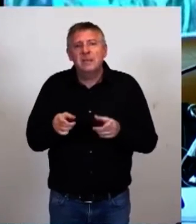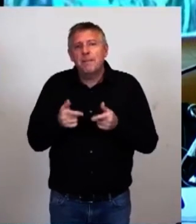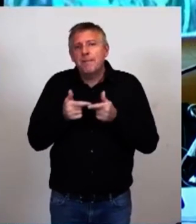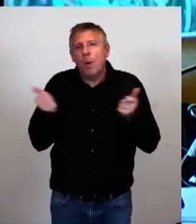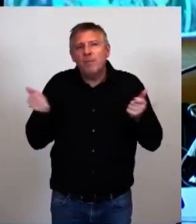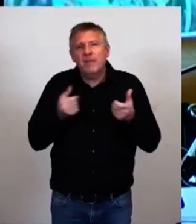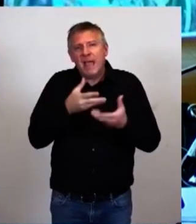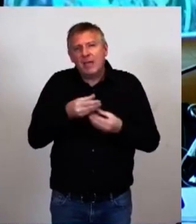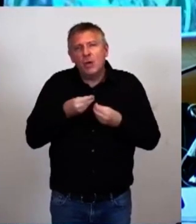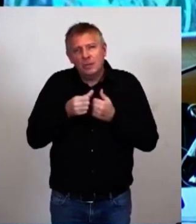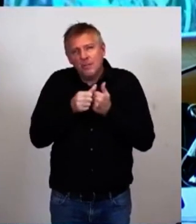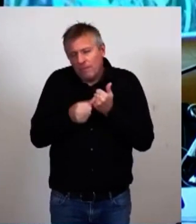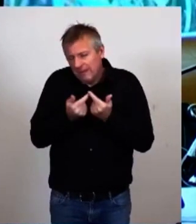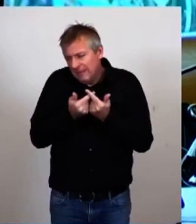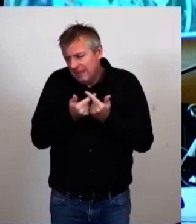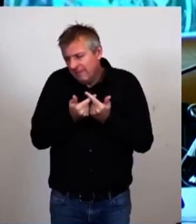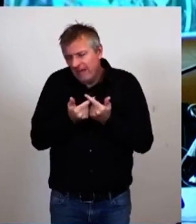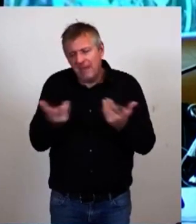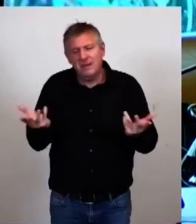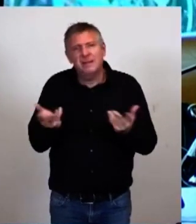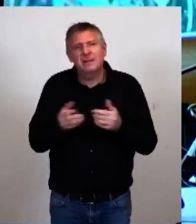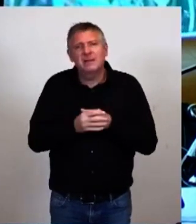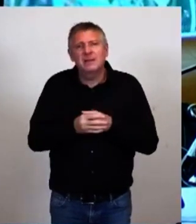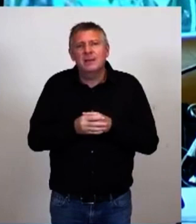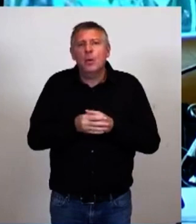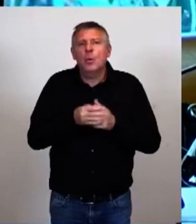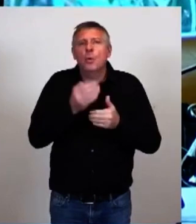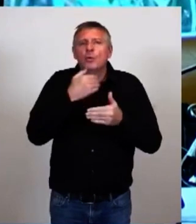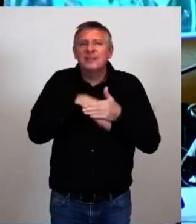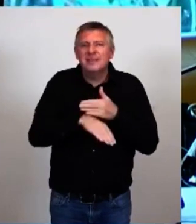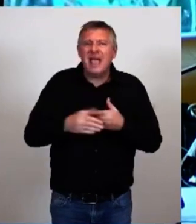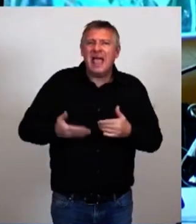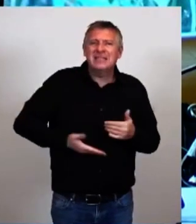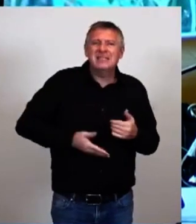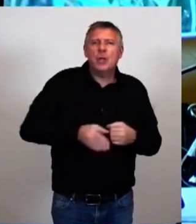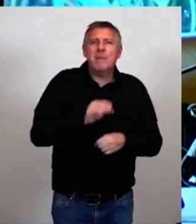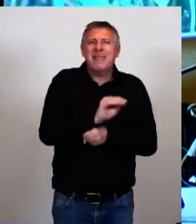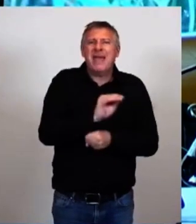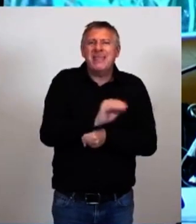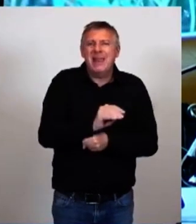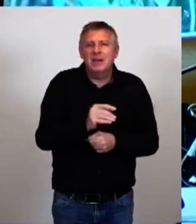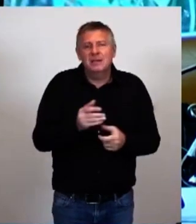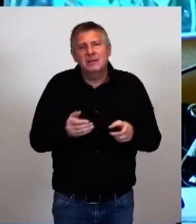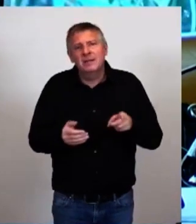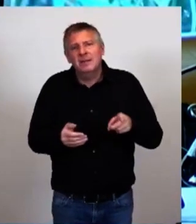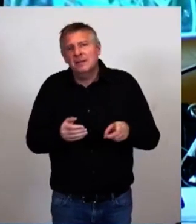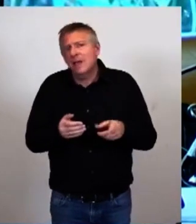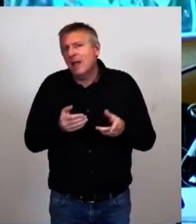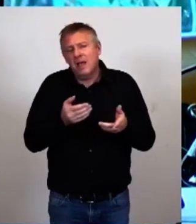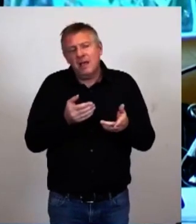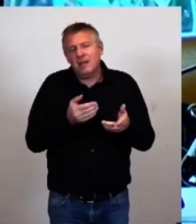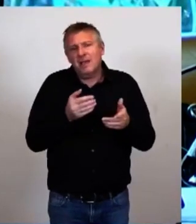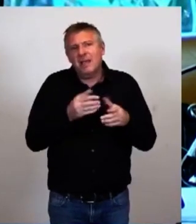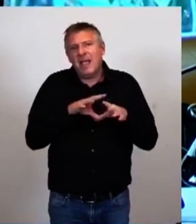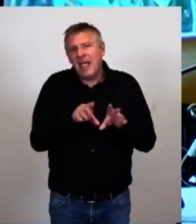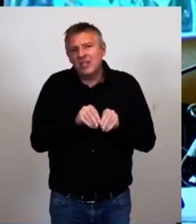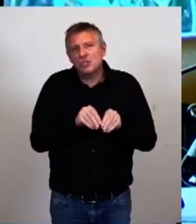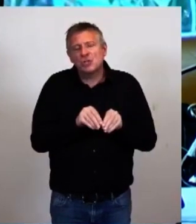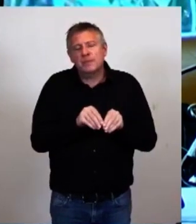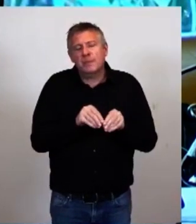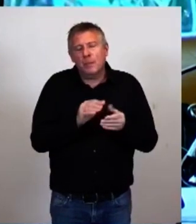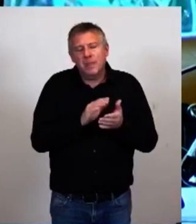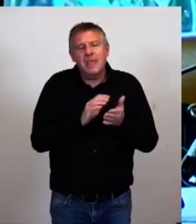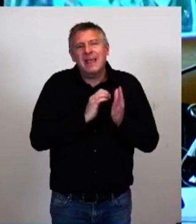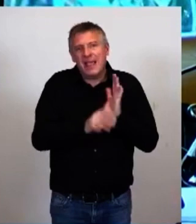en particulier à l'accueil chez les assistantes maternelles employées par la ville, autrement dit les crèches familiales. Même si je sais